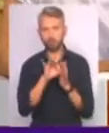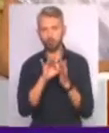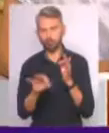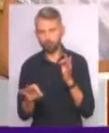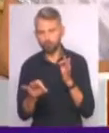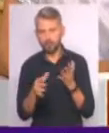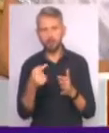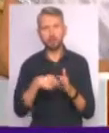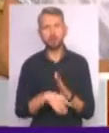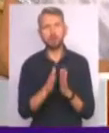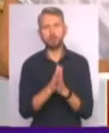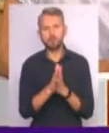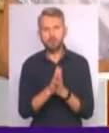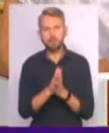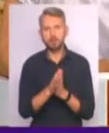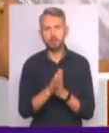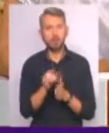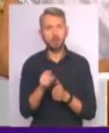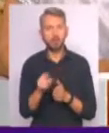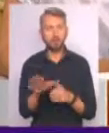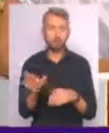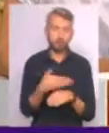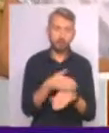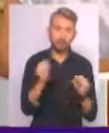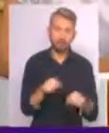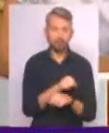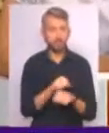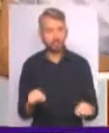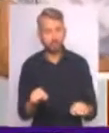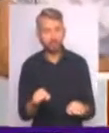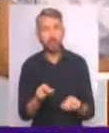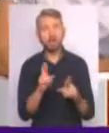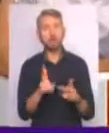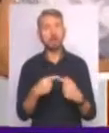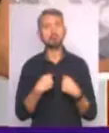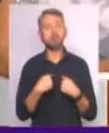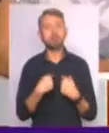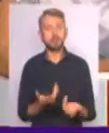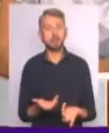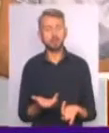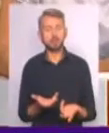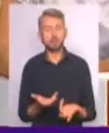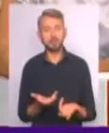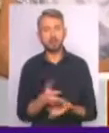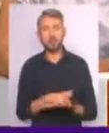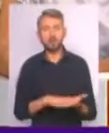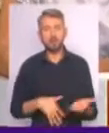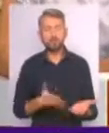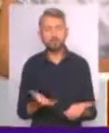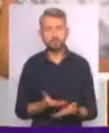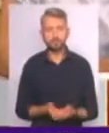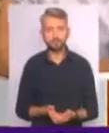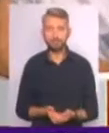Так. Скажіть, будь ласка, вони виводяться чим-небудь? Спасибі. І як мені далі